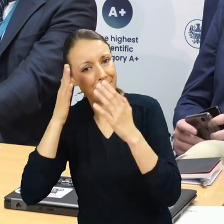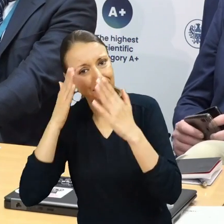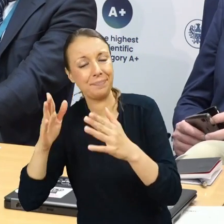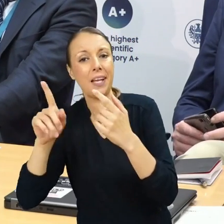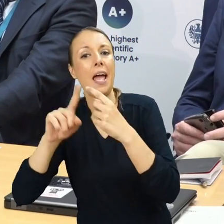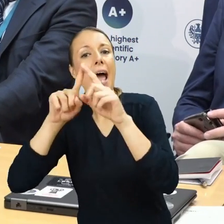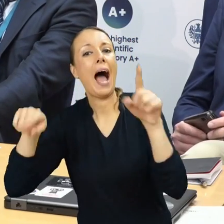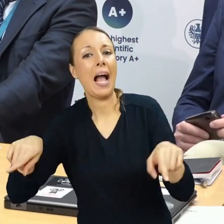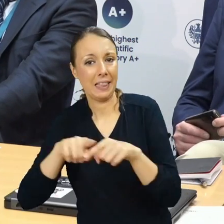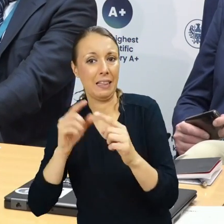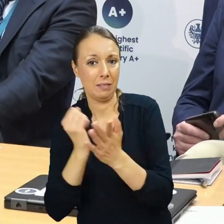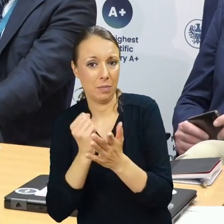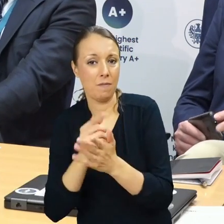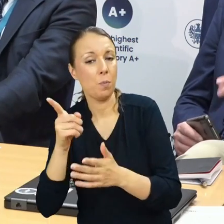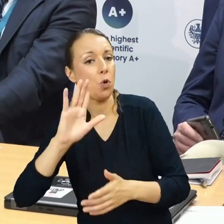ten